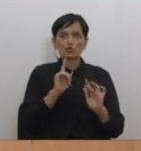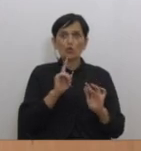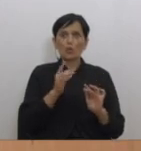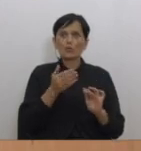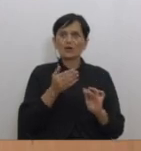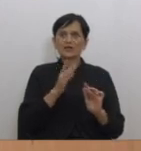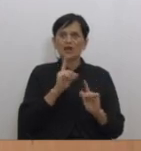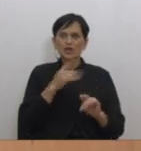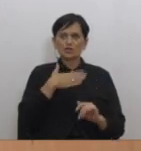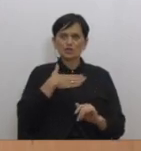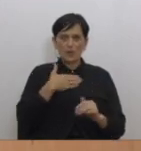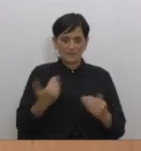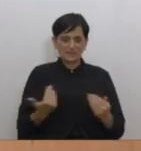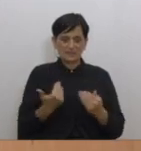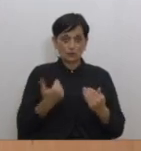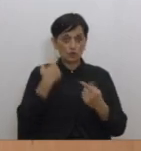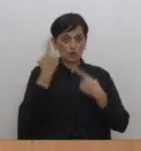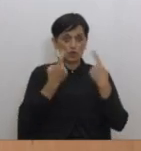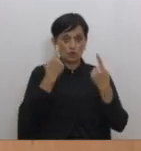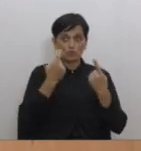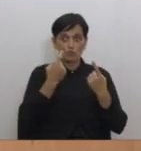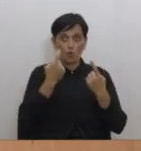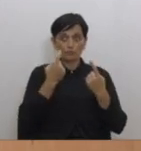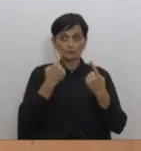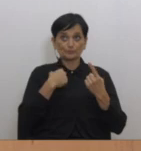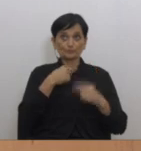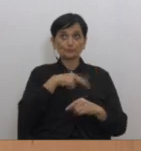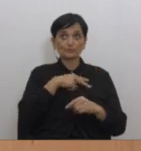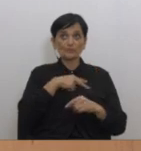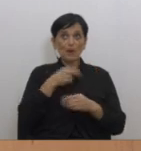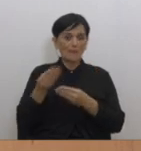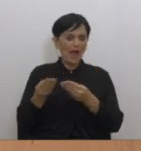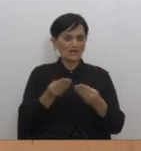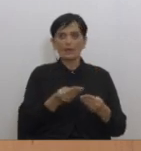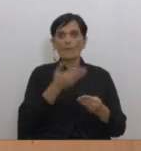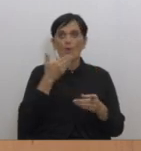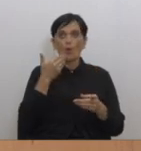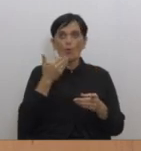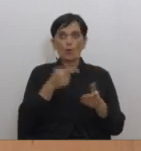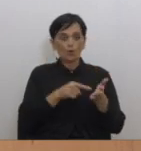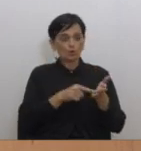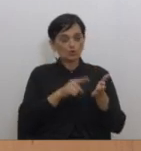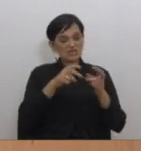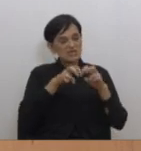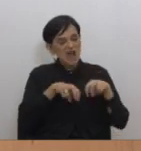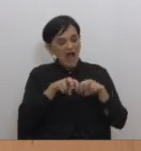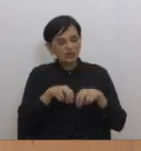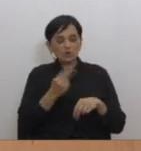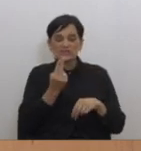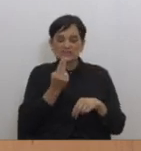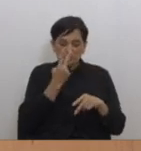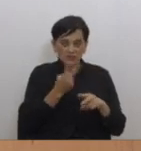წამებაზე ვაპარ. ჩემ სიცოცხლეში ინფორმაცია არ გამომიტანია პარლამენტში, რომ რაღაც არ გადავამოწმო, ციფრი არ